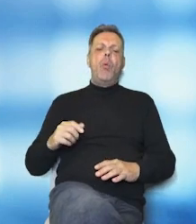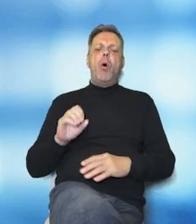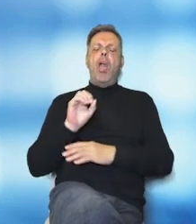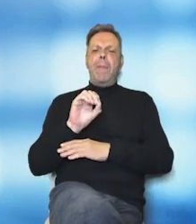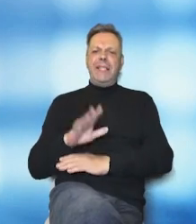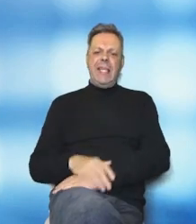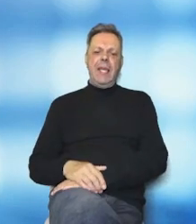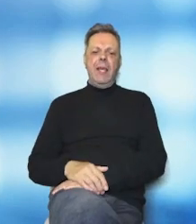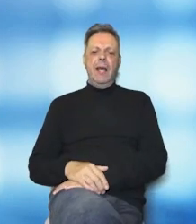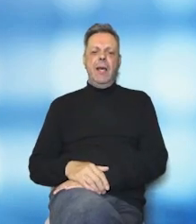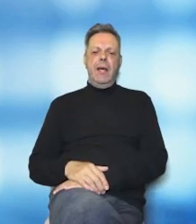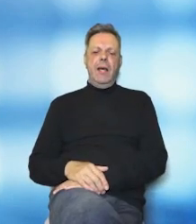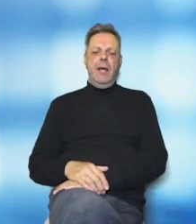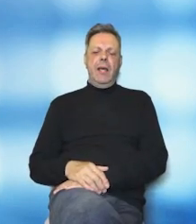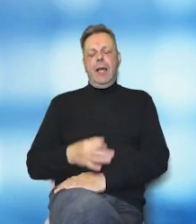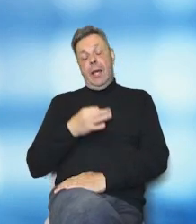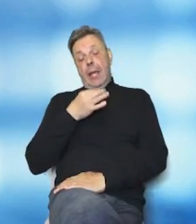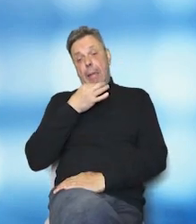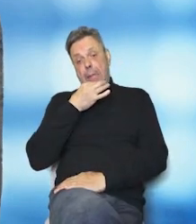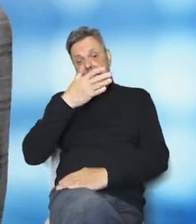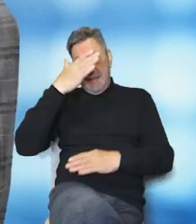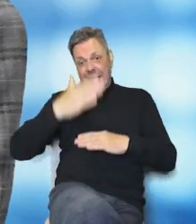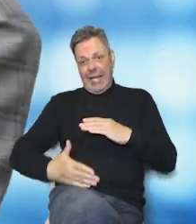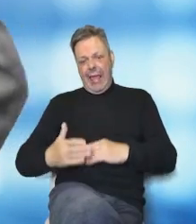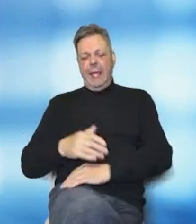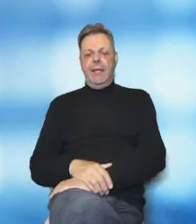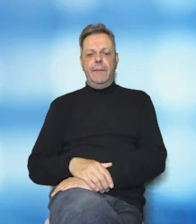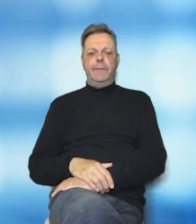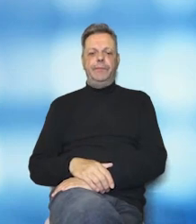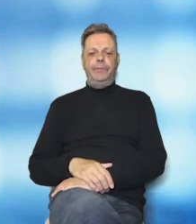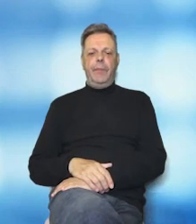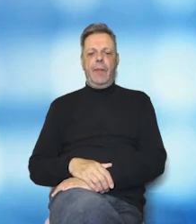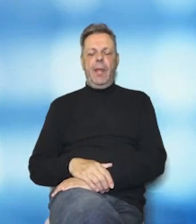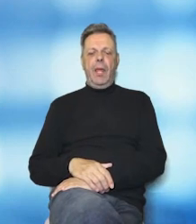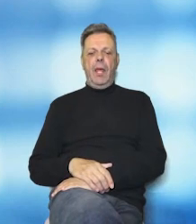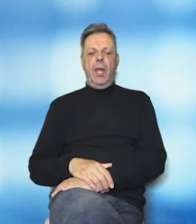ide. Sad ću vas ovako pitati za kraj. Prvo vas.